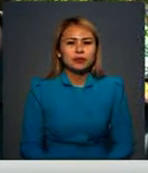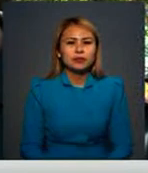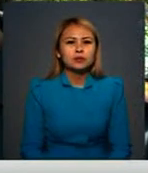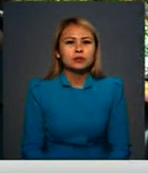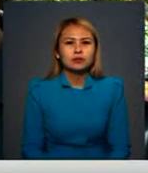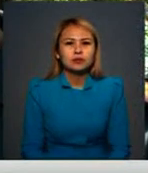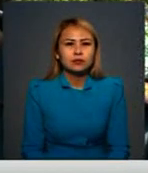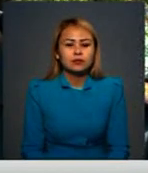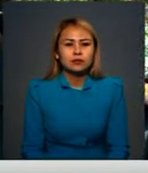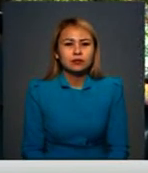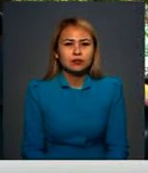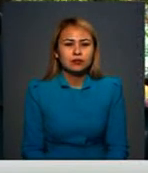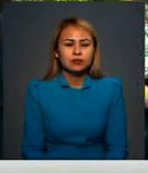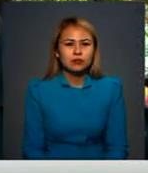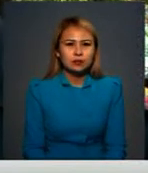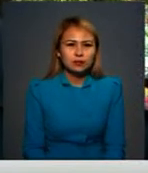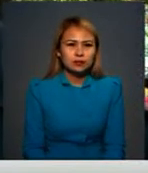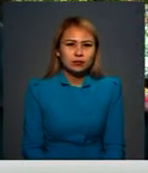жатады. Бұл